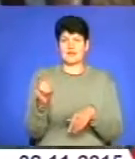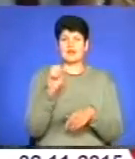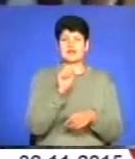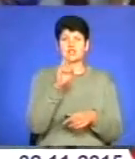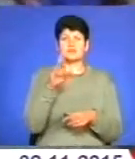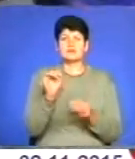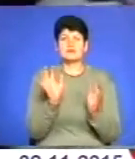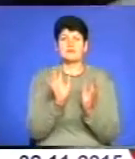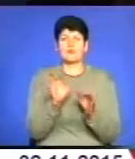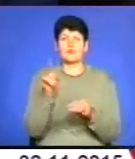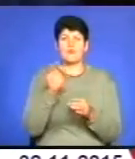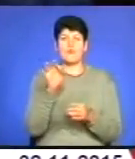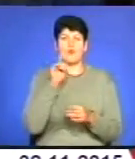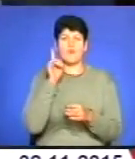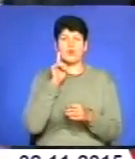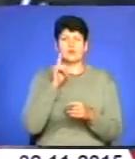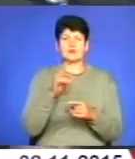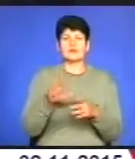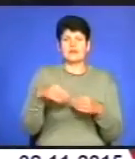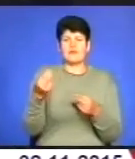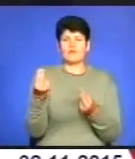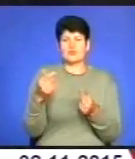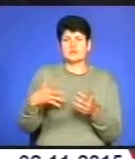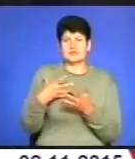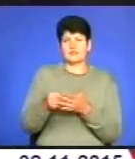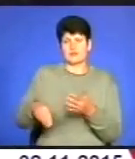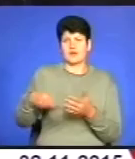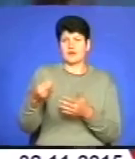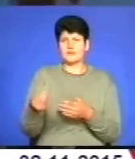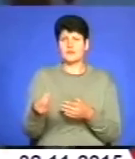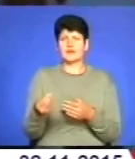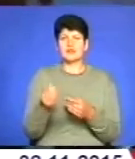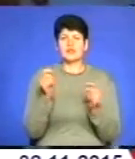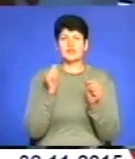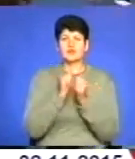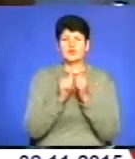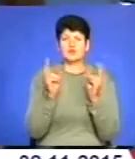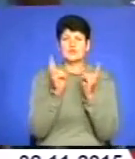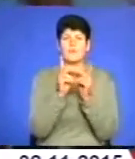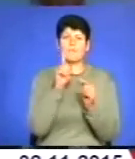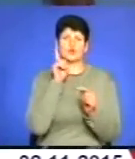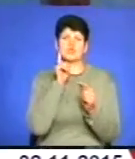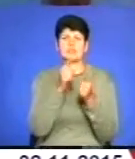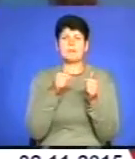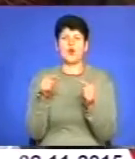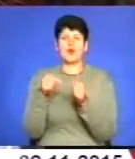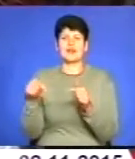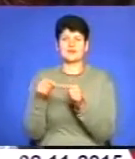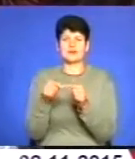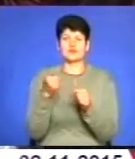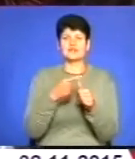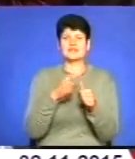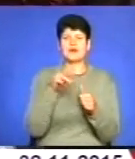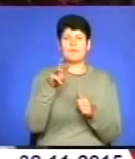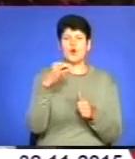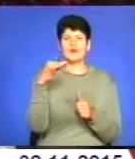про молодь. Не раз їм на навчання кошти давав із власної кишені. Зустрічався часто з молодіжними організаціями. Його називають